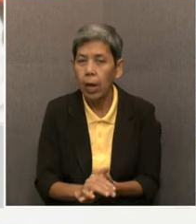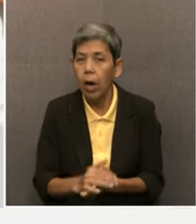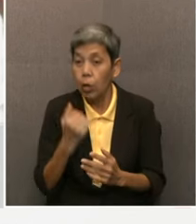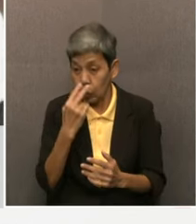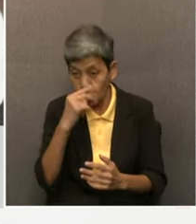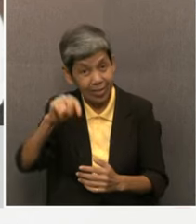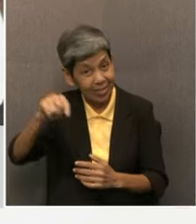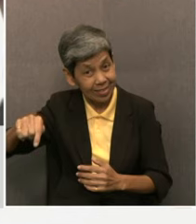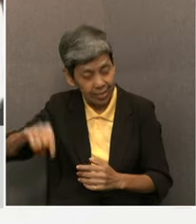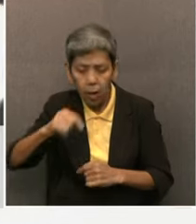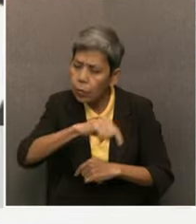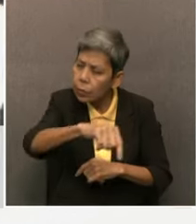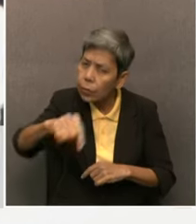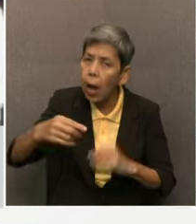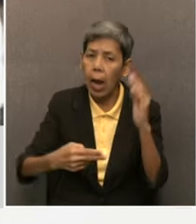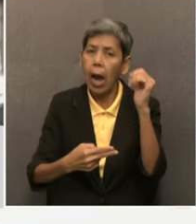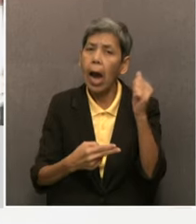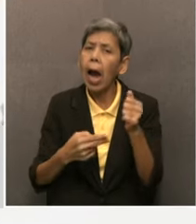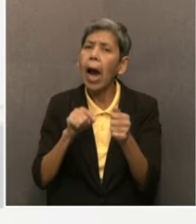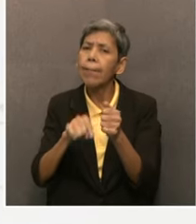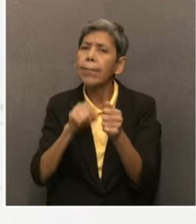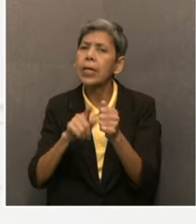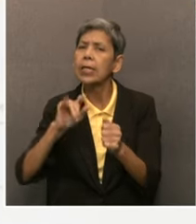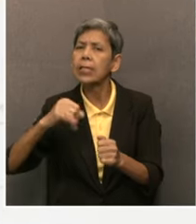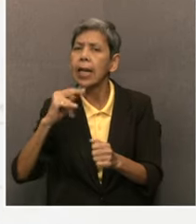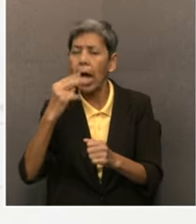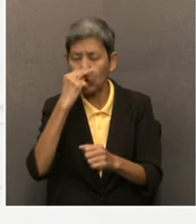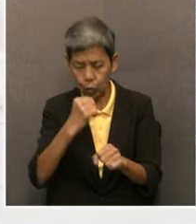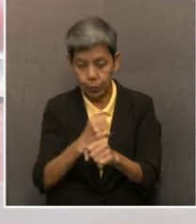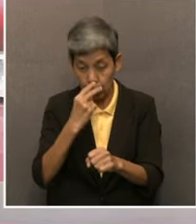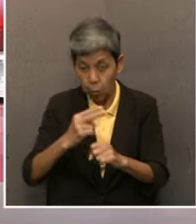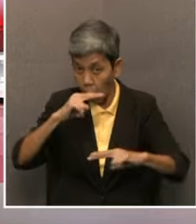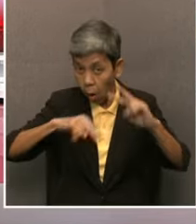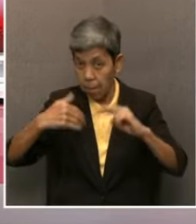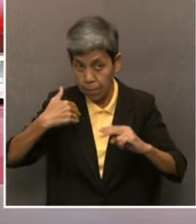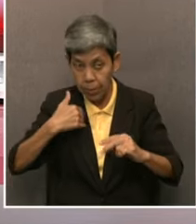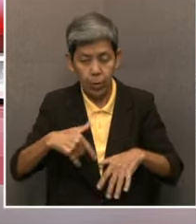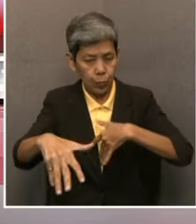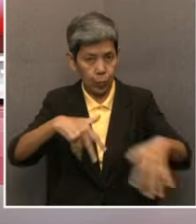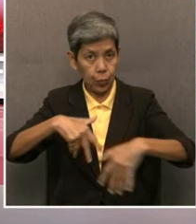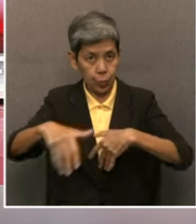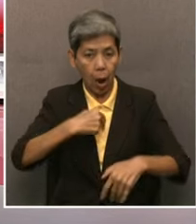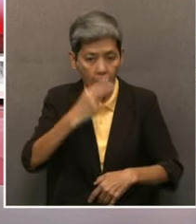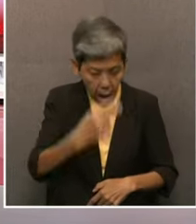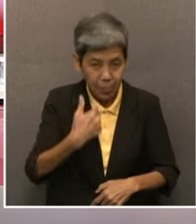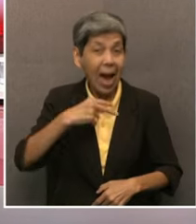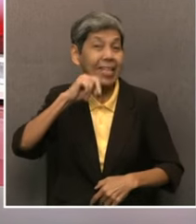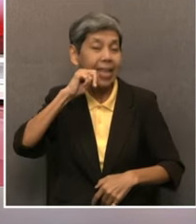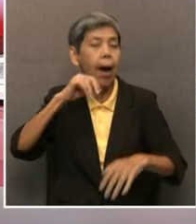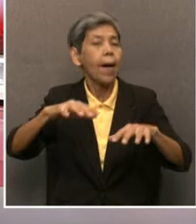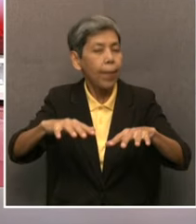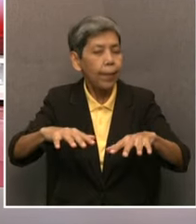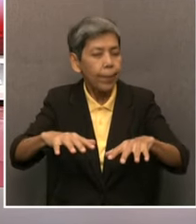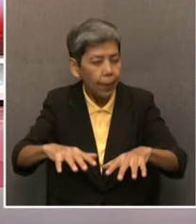พื้นที่โดยรอบด้วยอย่างที่อำเภอจะนะค่ะจากการตรวจสอบข้อมูลนะคะจากชาวบ้านในพื้นที่ก็พบว่าระดับน้ำได้ลดล